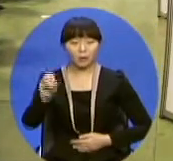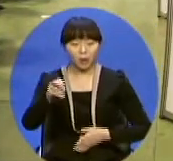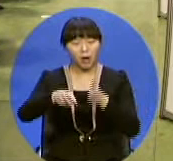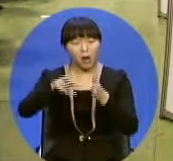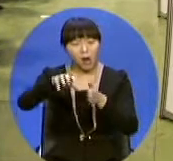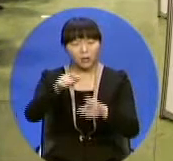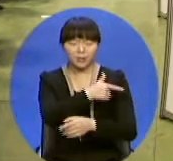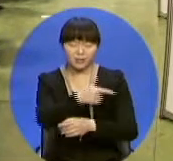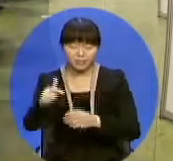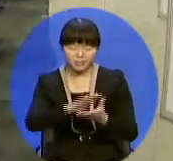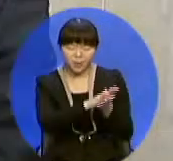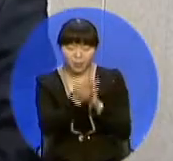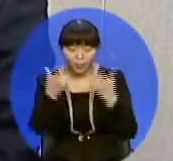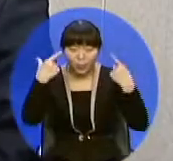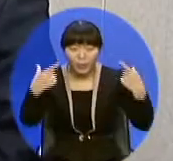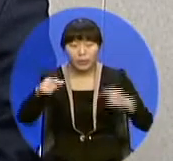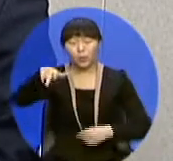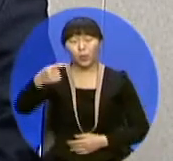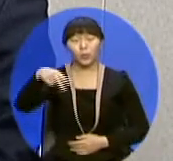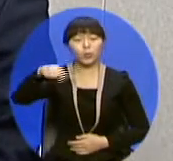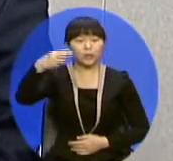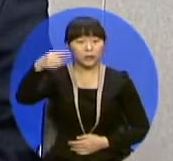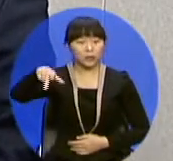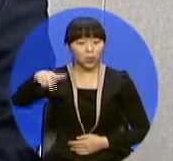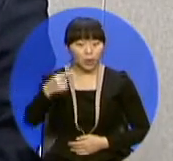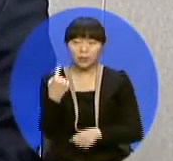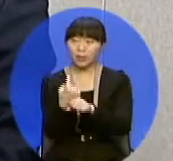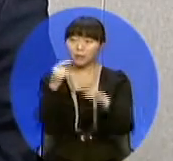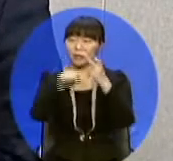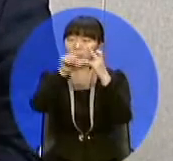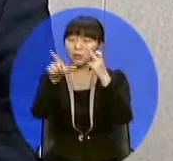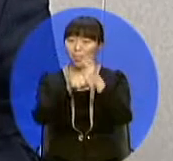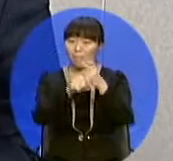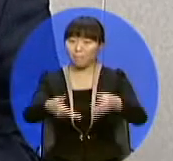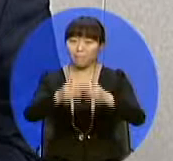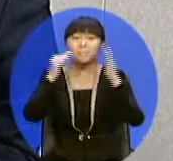큰 변화에 발맞춰서 코스트코가 작년 12월에 들어왔는데